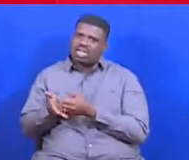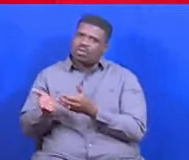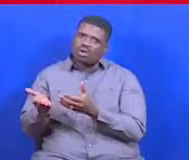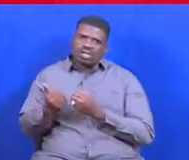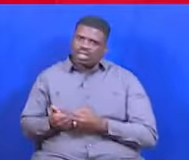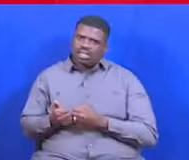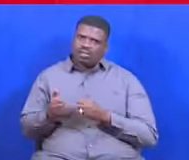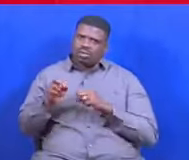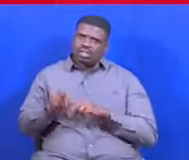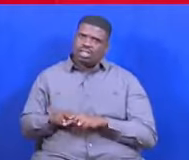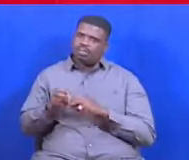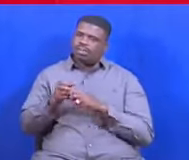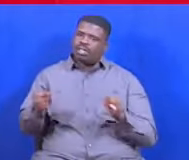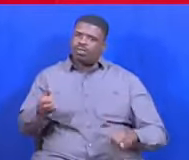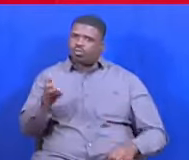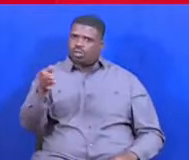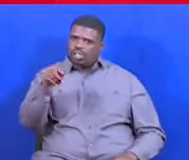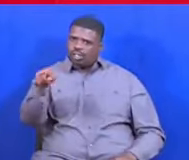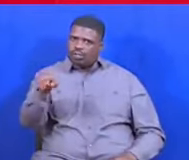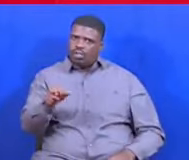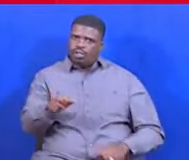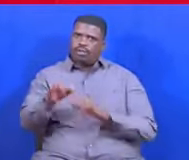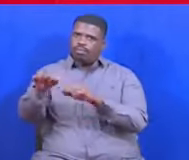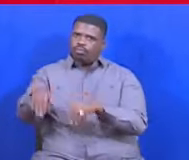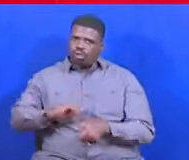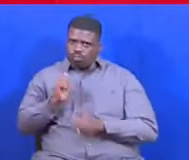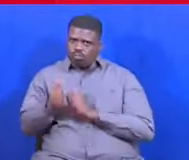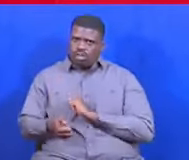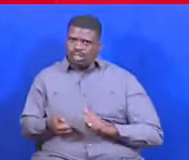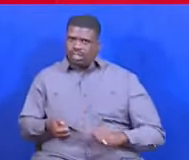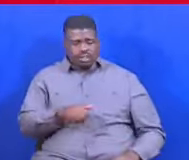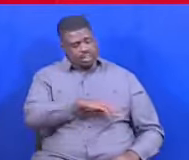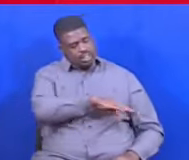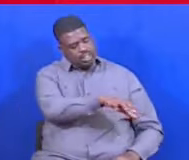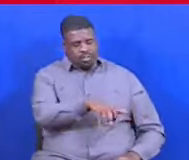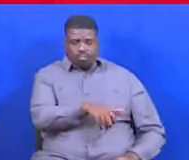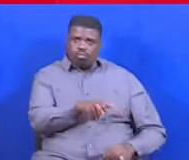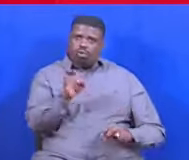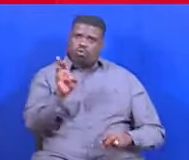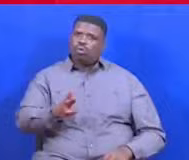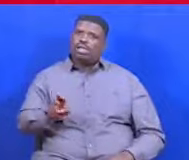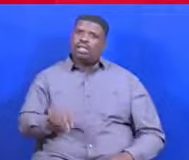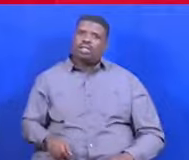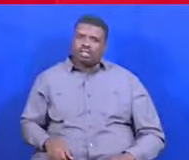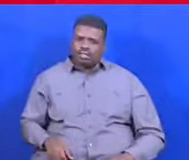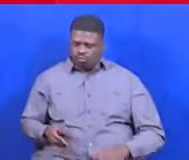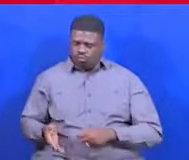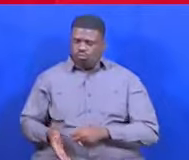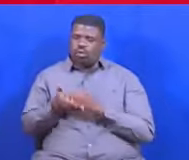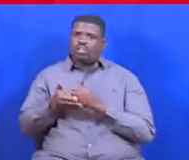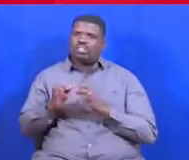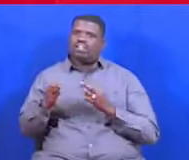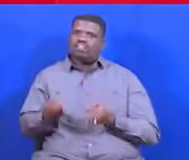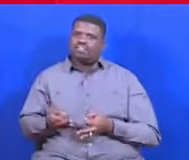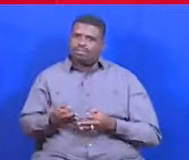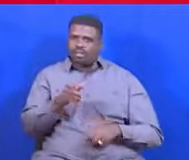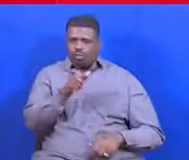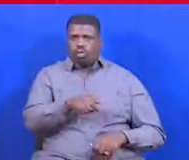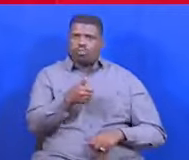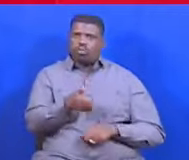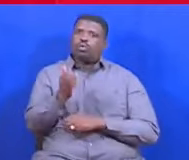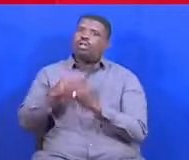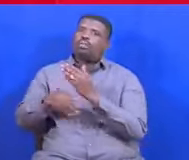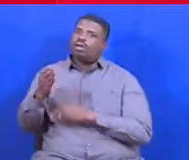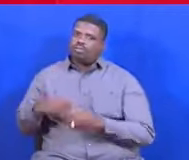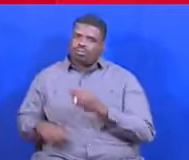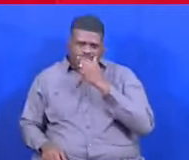mpaka milangoni. Je, kama wewe mbunge mwakilishi wa jimbo au wilaya, je, unawasaidiaje watu wenye ulemavu?